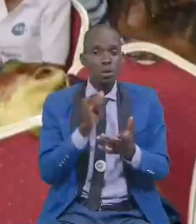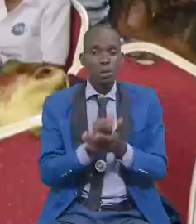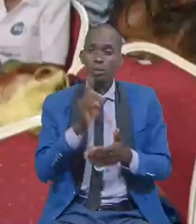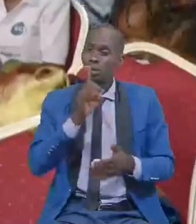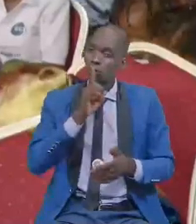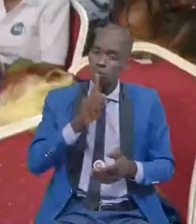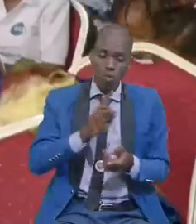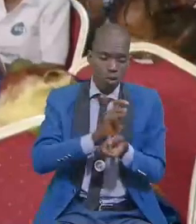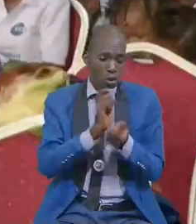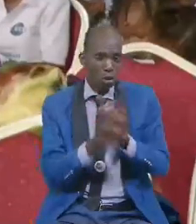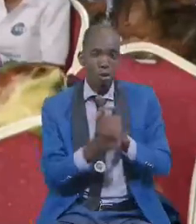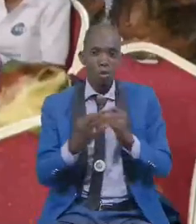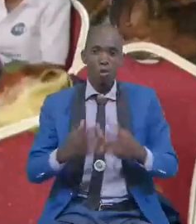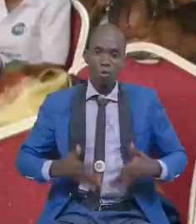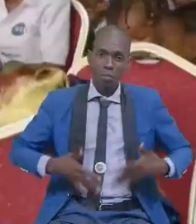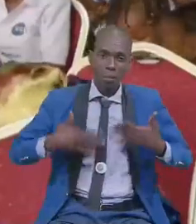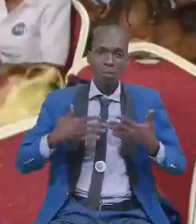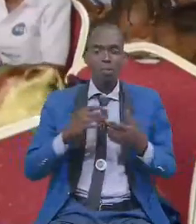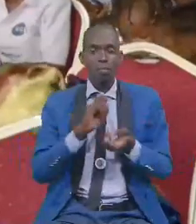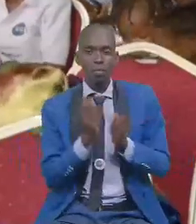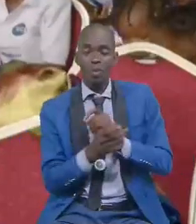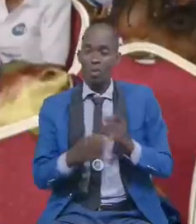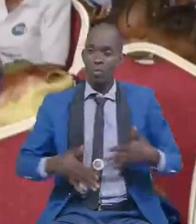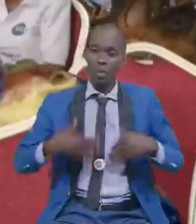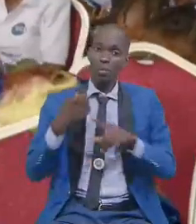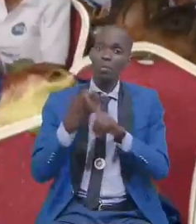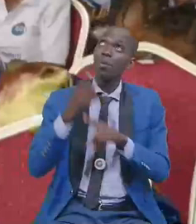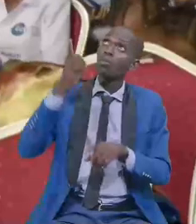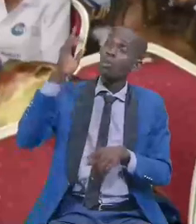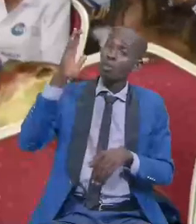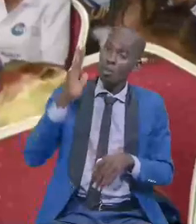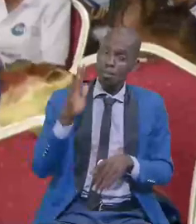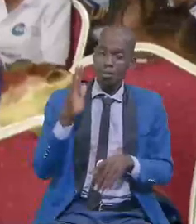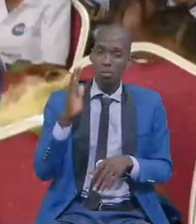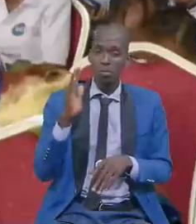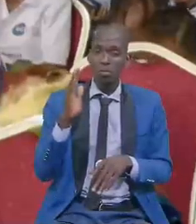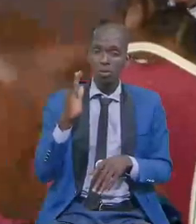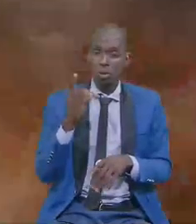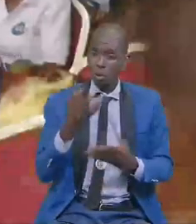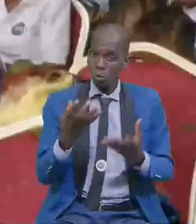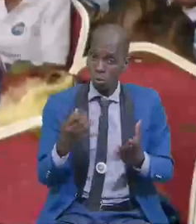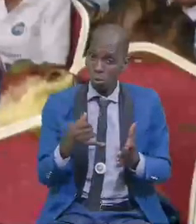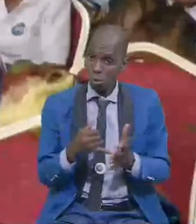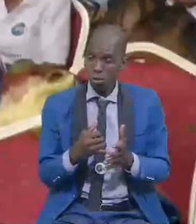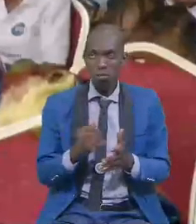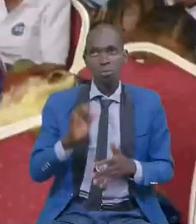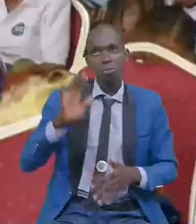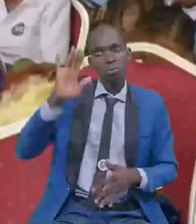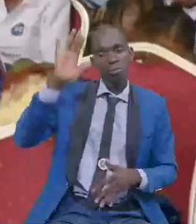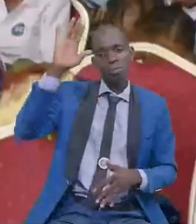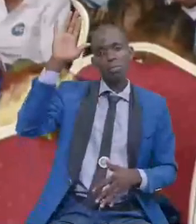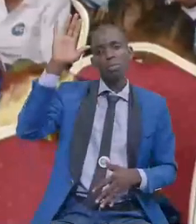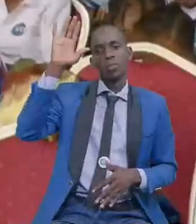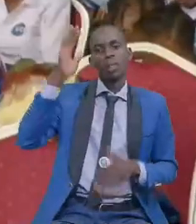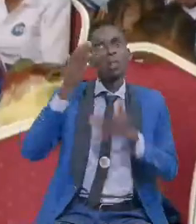tu veux ce changement de vie authentique venant de Dieu, où es-tu? Lève ta main là-bas. Le ciel va